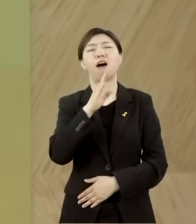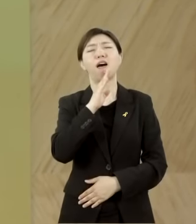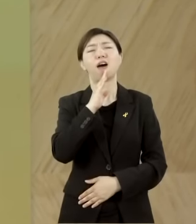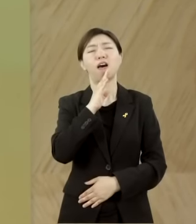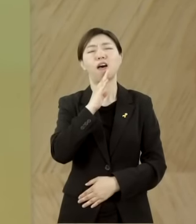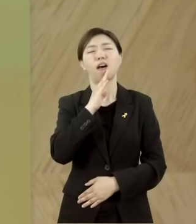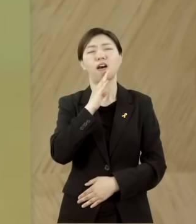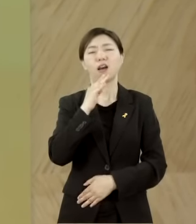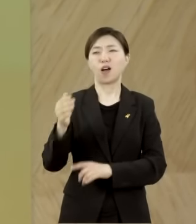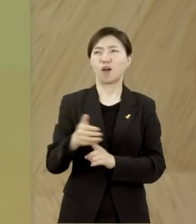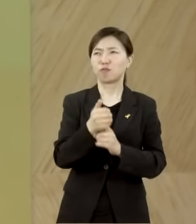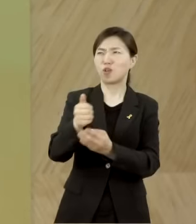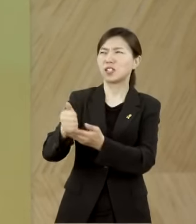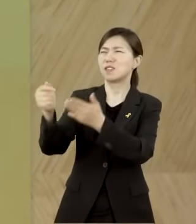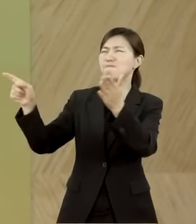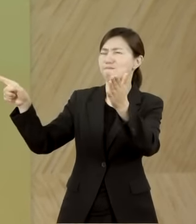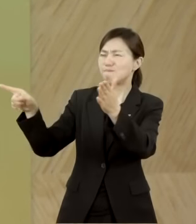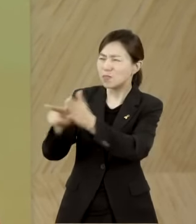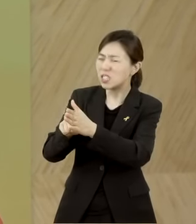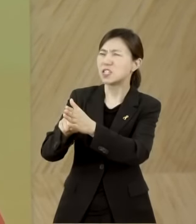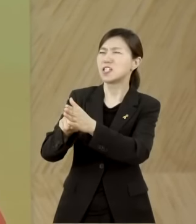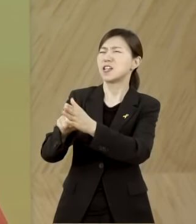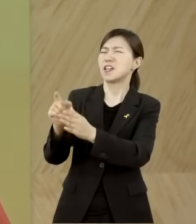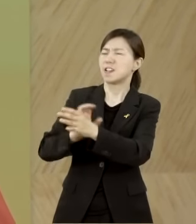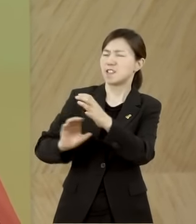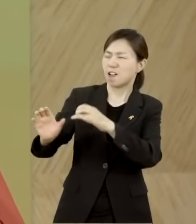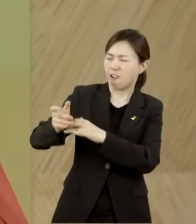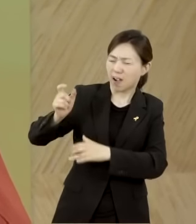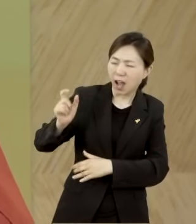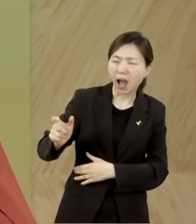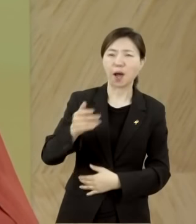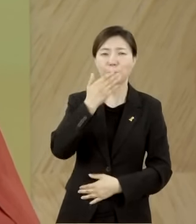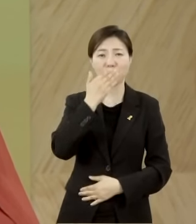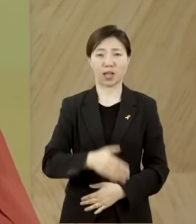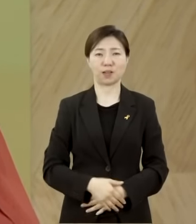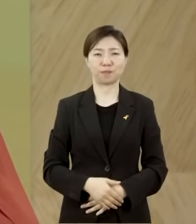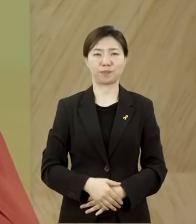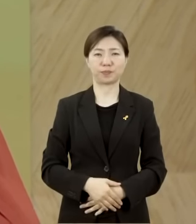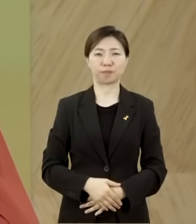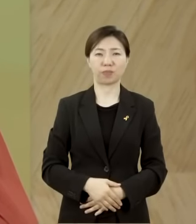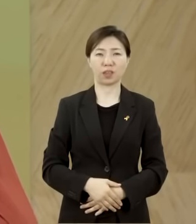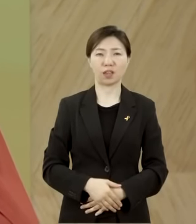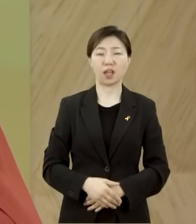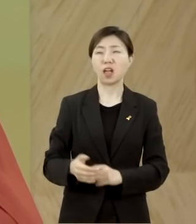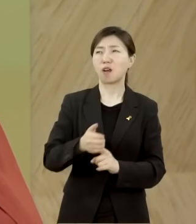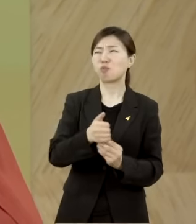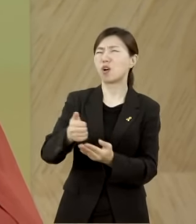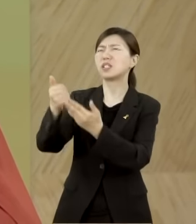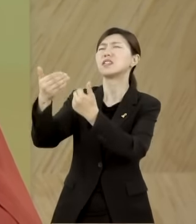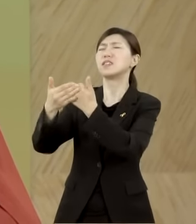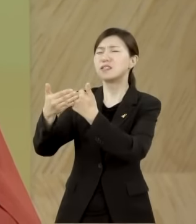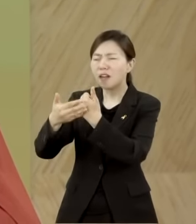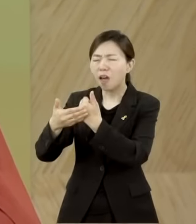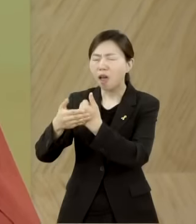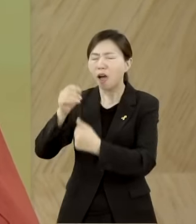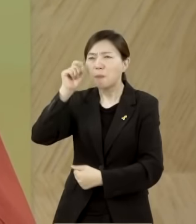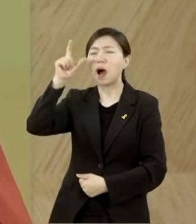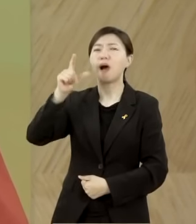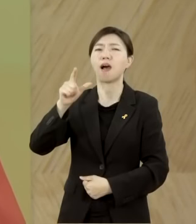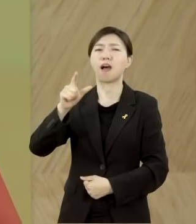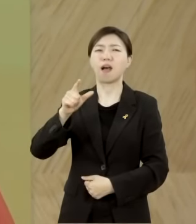통해서 저도 불심이 더 강해지는 거 같아요 아 정말이 가피가 있구나 정말 인간의